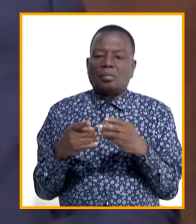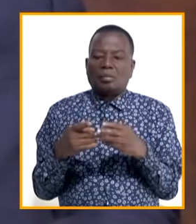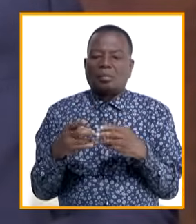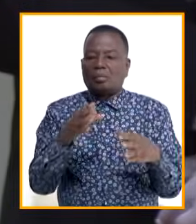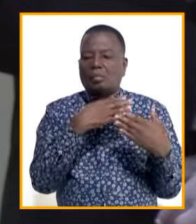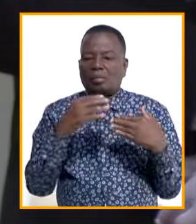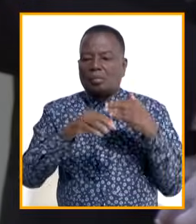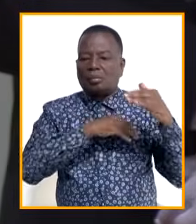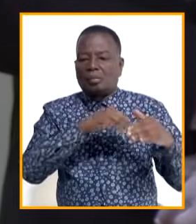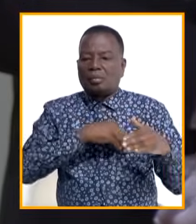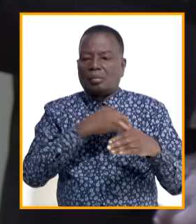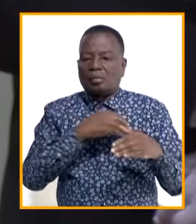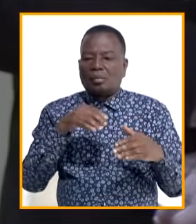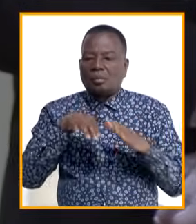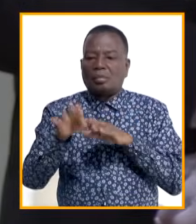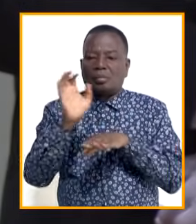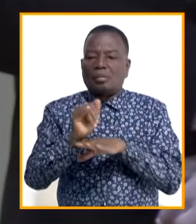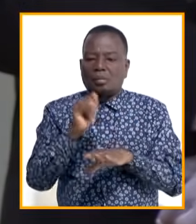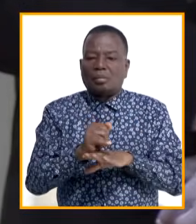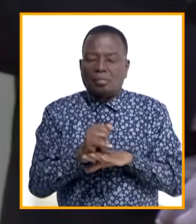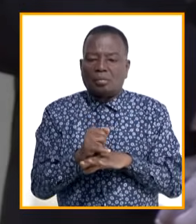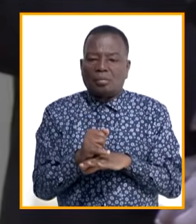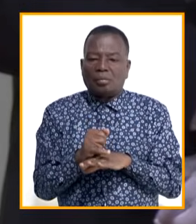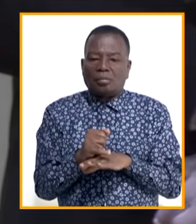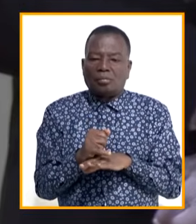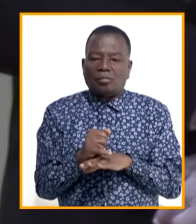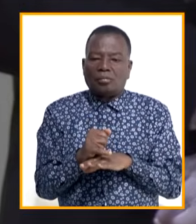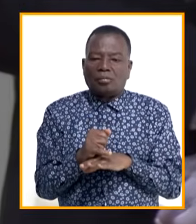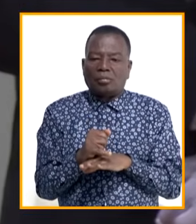mission diplomatiques accrédités en Côte d'Ivoire.